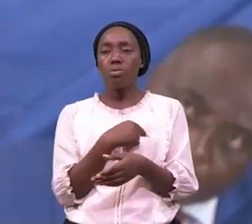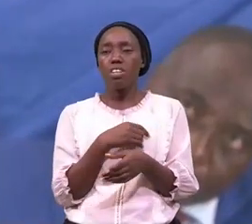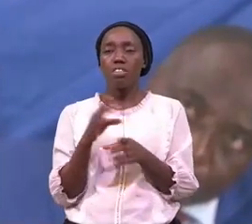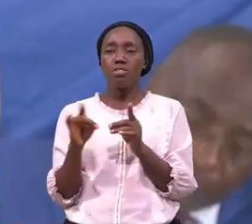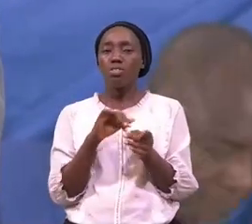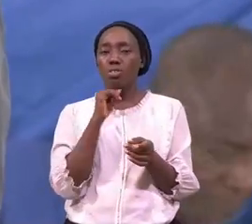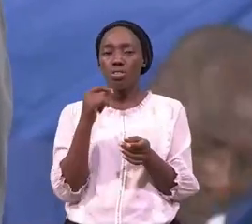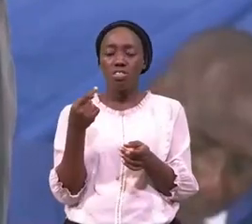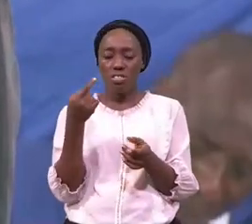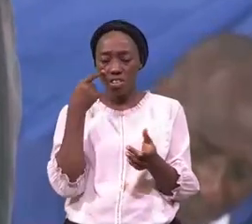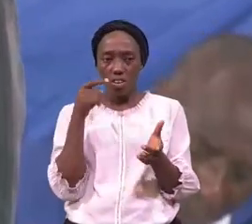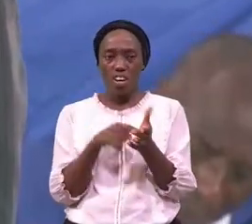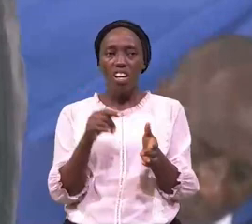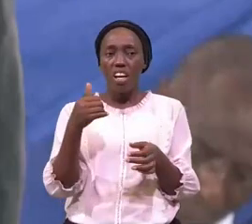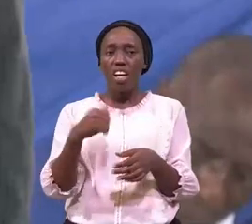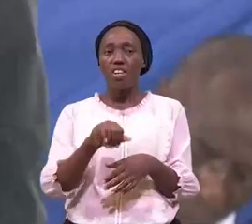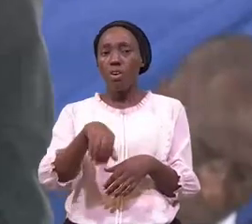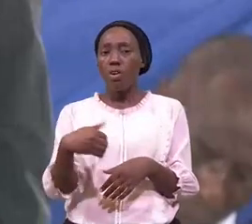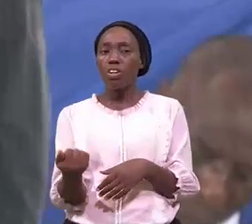nous ne reconnaîtrons aucune autre puissance.